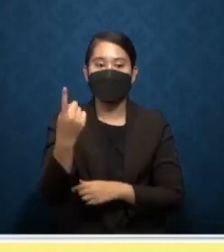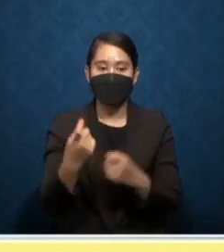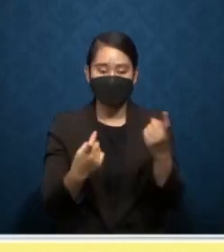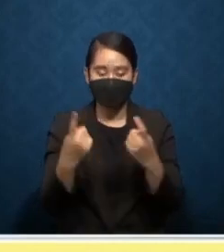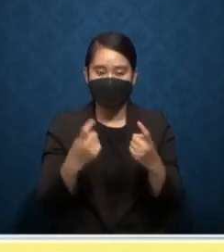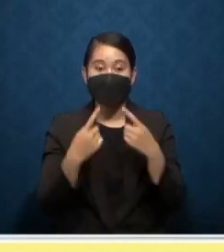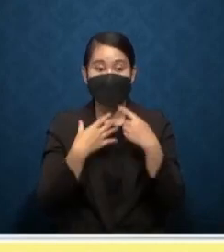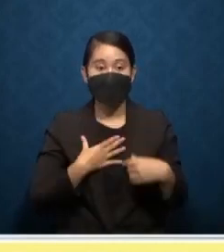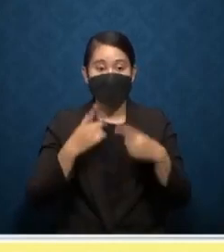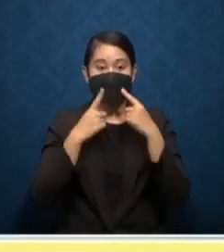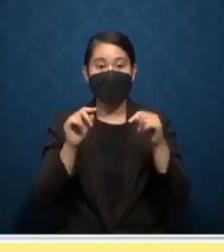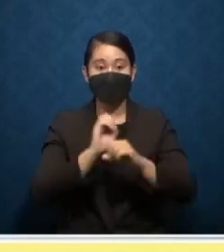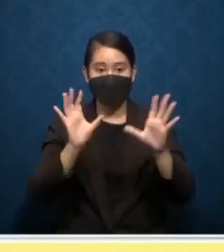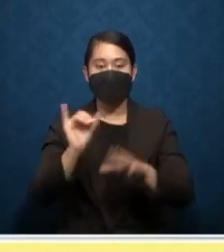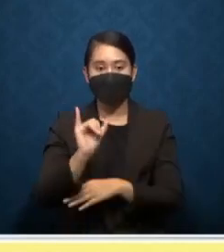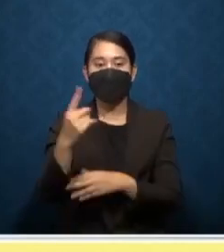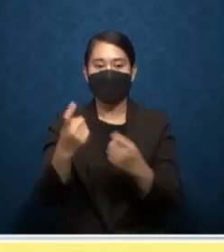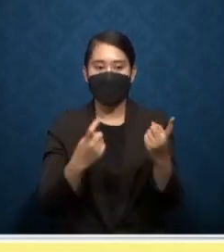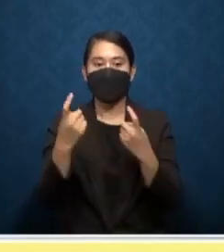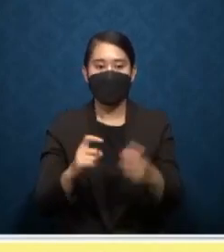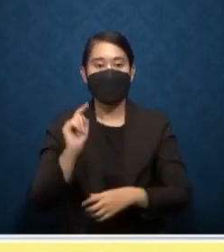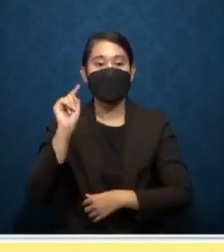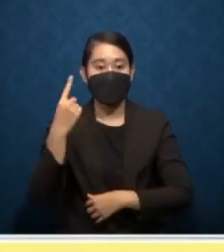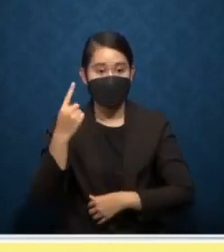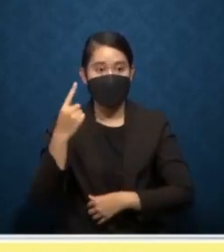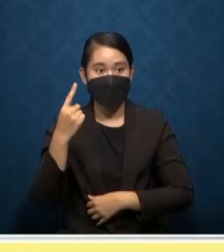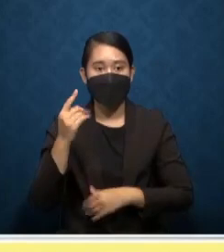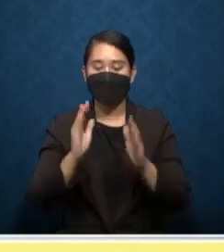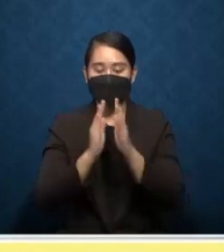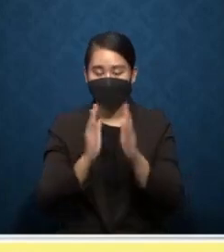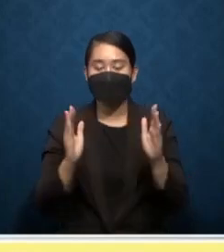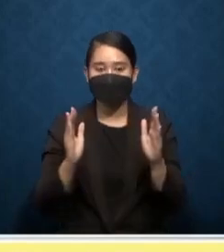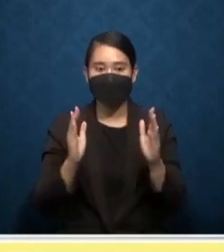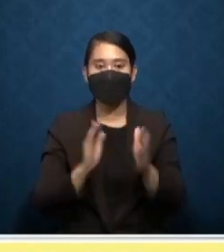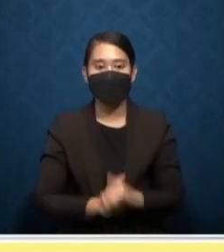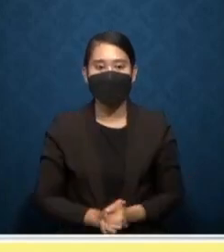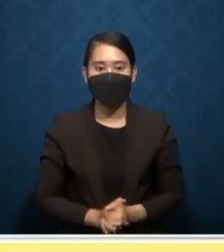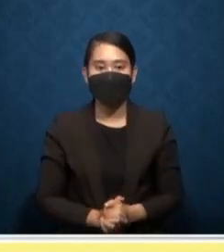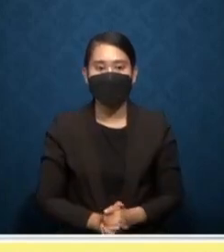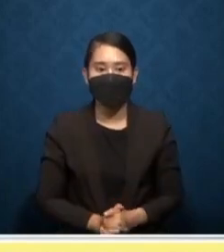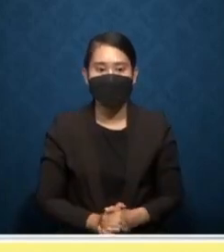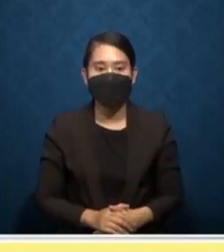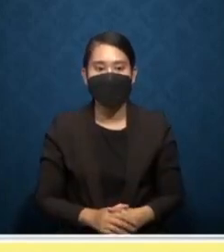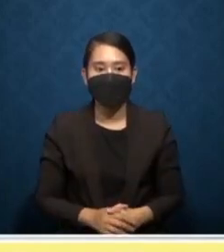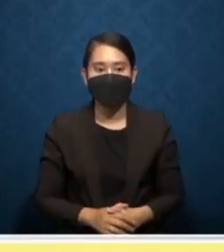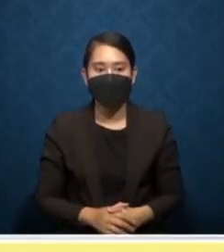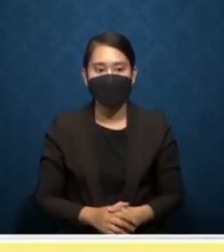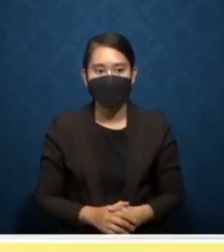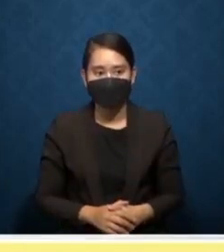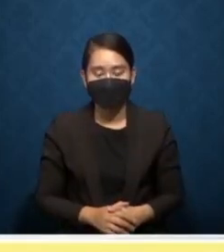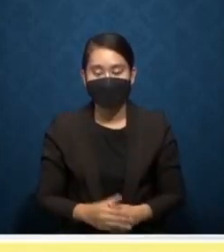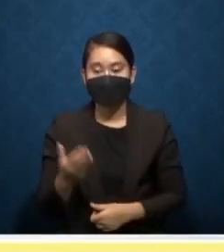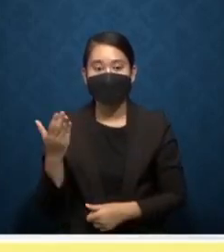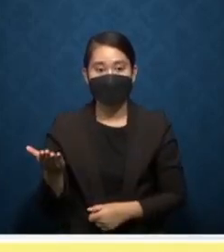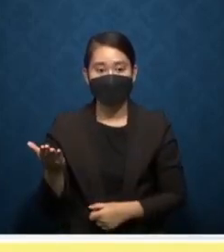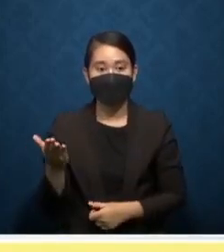่ตอบ og ก็ได้ถาม 3ผมขบคครโ่ทัฐ่วิ